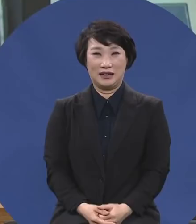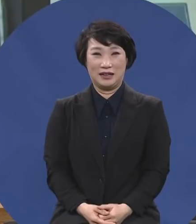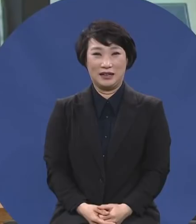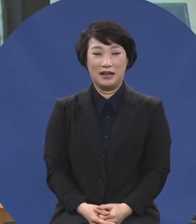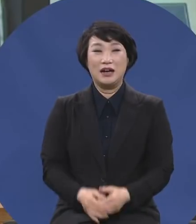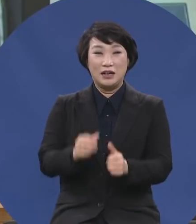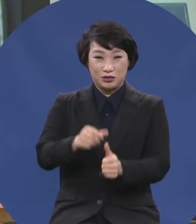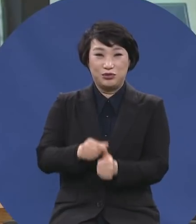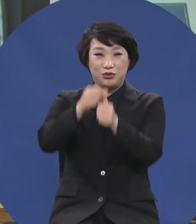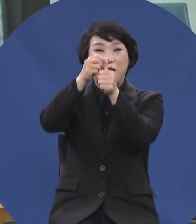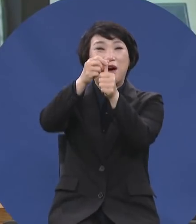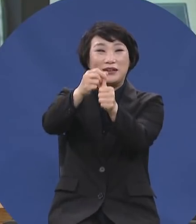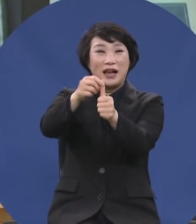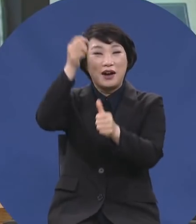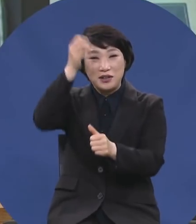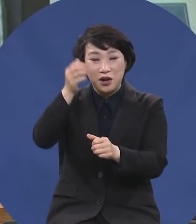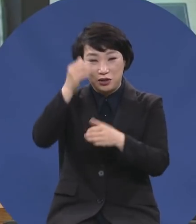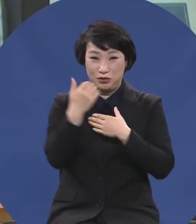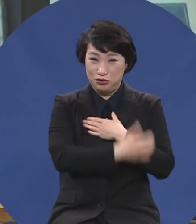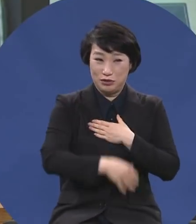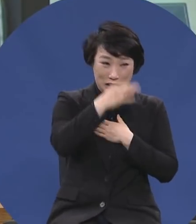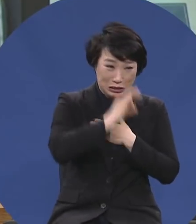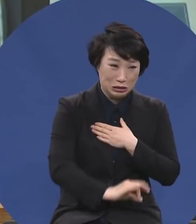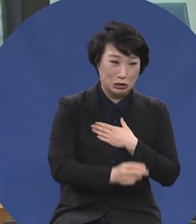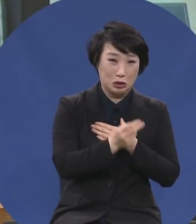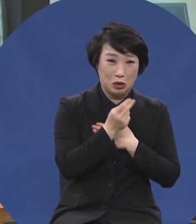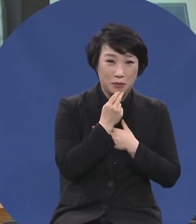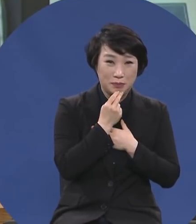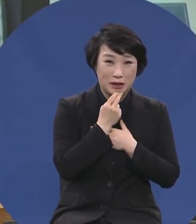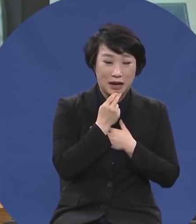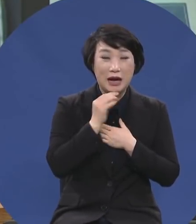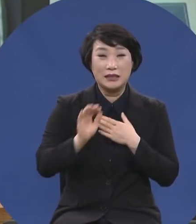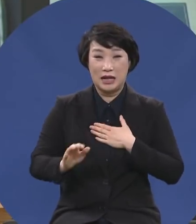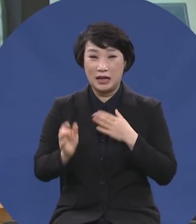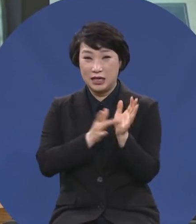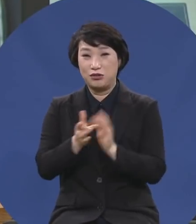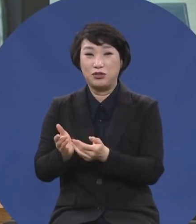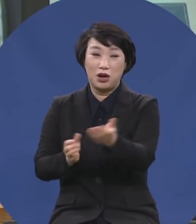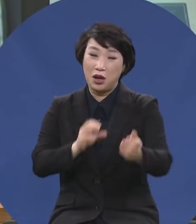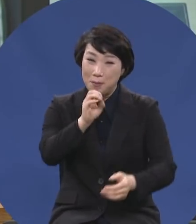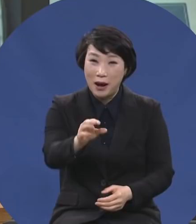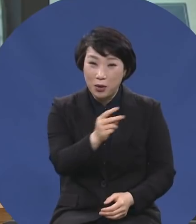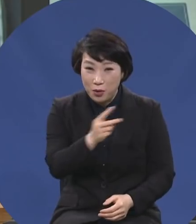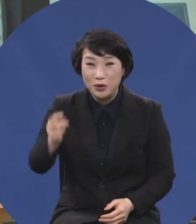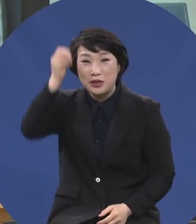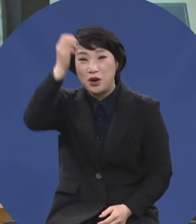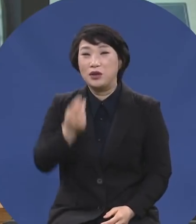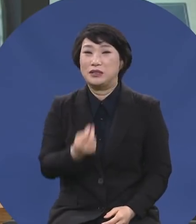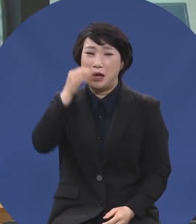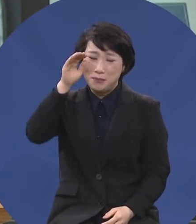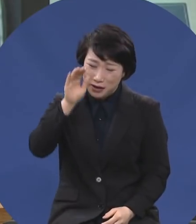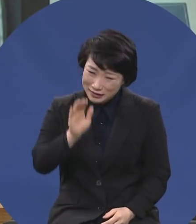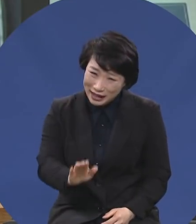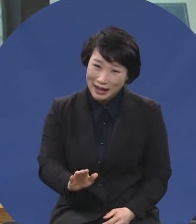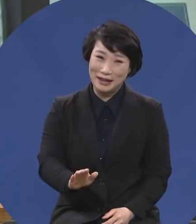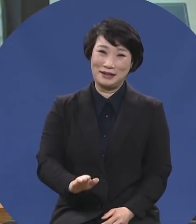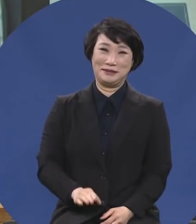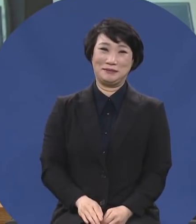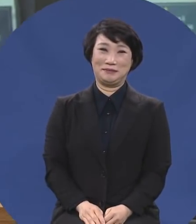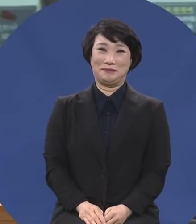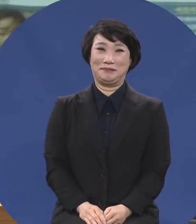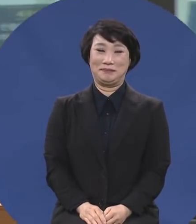축원합니다. 살리는 것은 영이니 육은 무익하니라. 내가 너에게 이르는 말이 영이요 생명이니라.